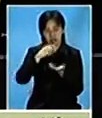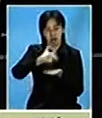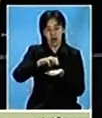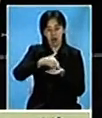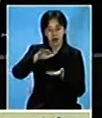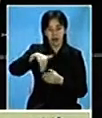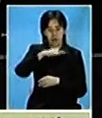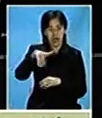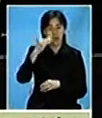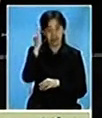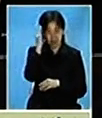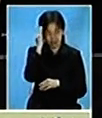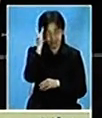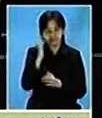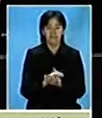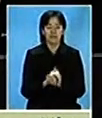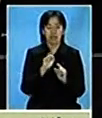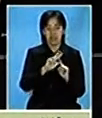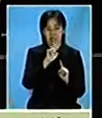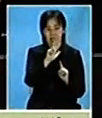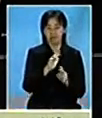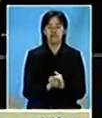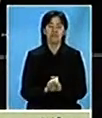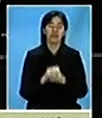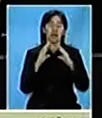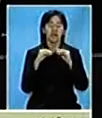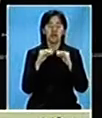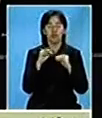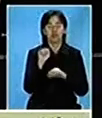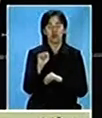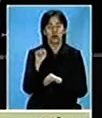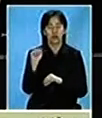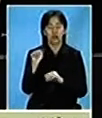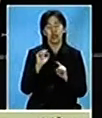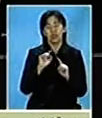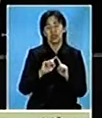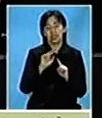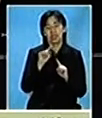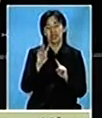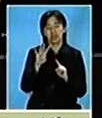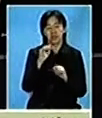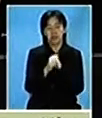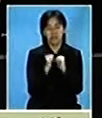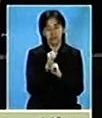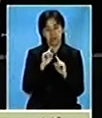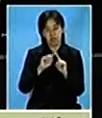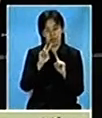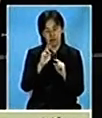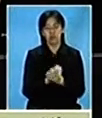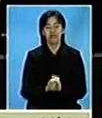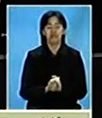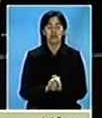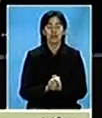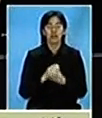ทราบนะครับเรื่องที่3ในคราวประชุมสภาผู้แทนราษฎรชุดที่24ปีที่2ครั้งที่26สมัยส